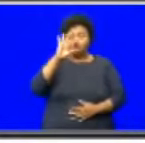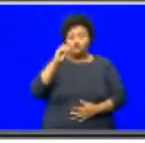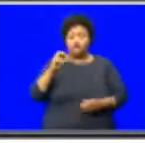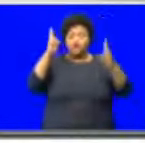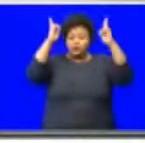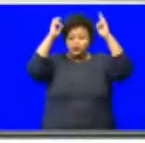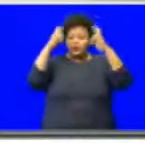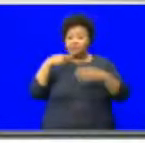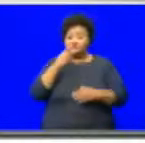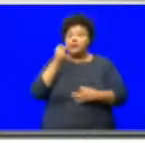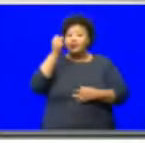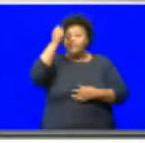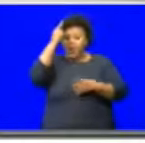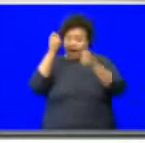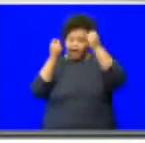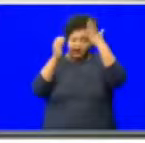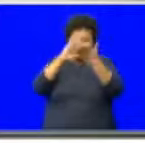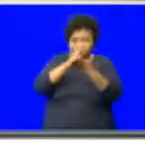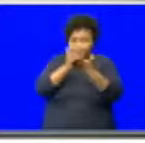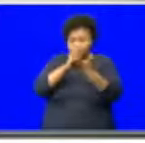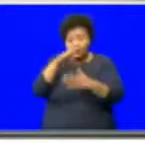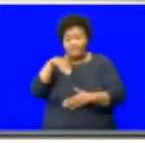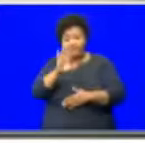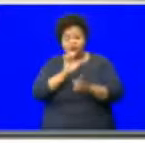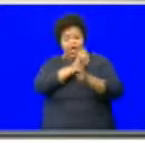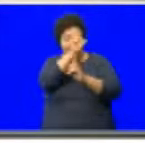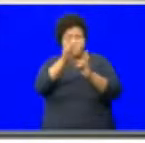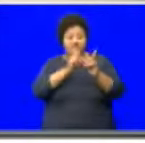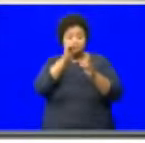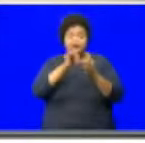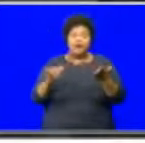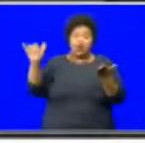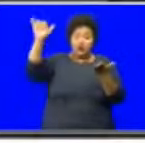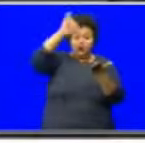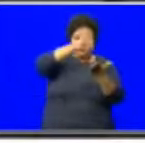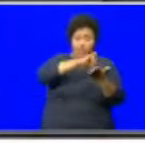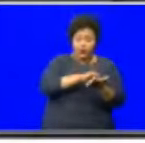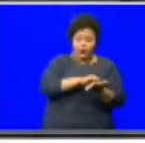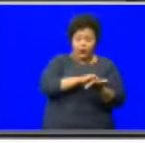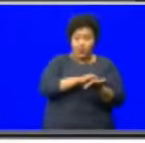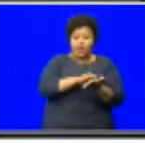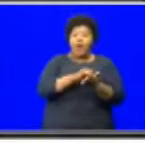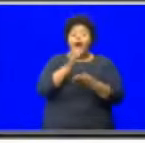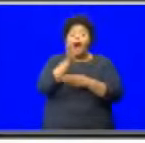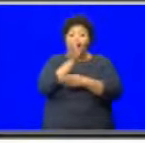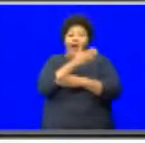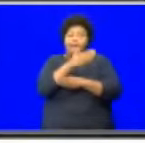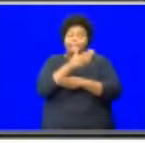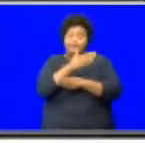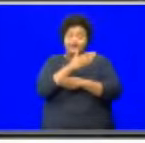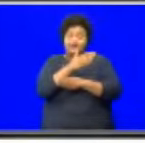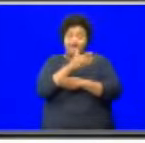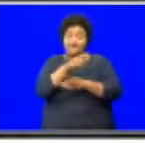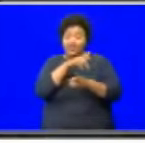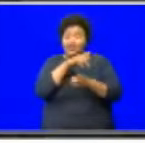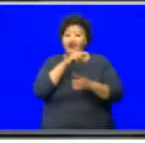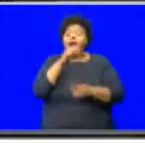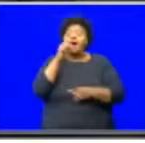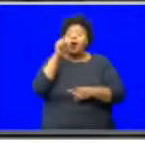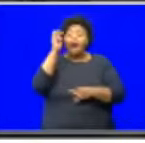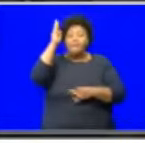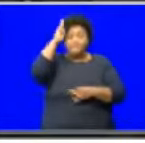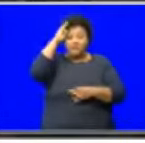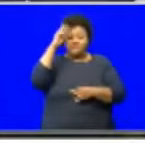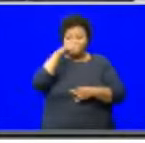creating the future. Ekufikeni kwakhe Ndvunankulu wemukelwe ngisiba likhulu elivele Eswatini lapha United Arab Emirates uMfanenkosi